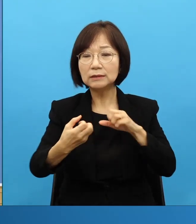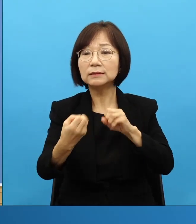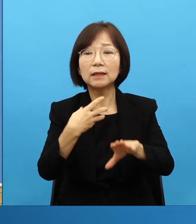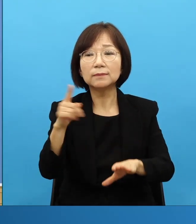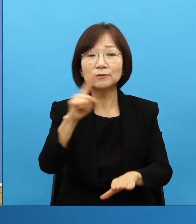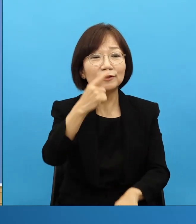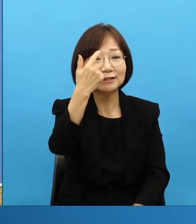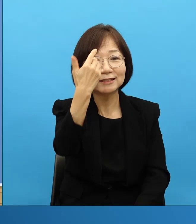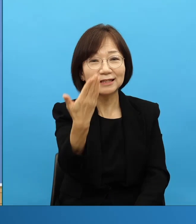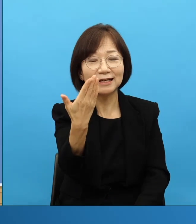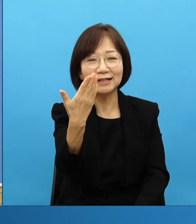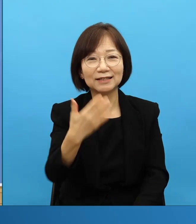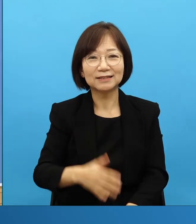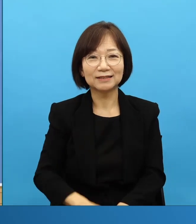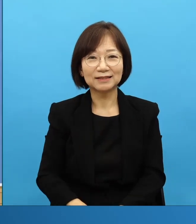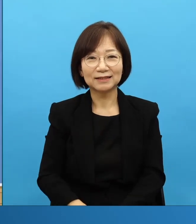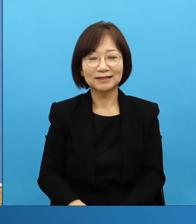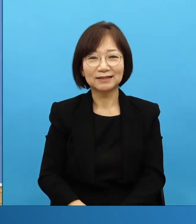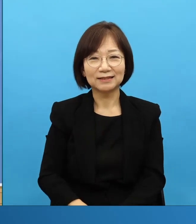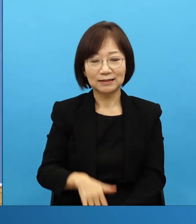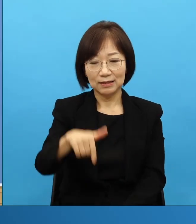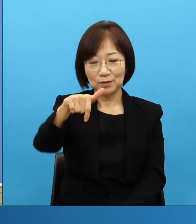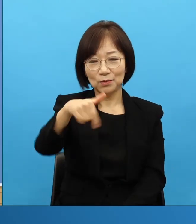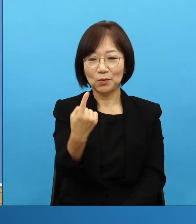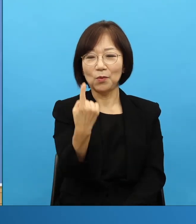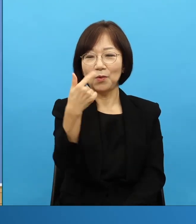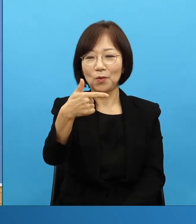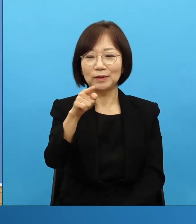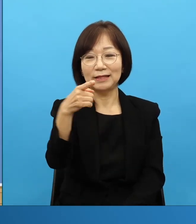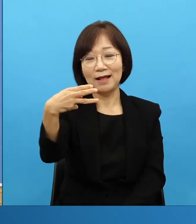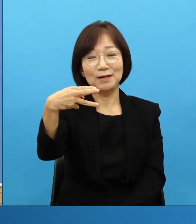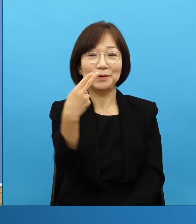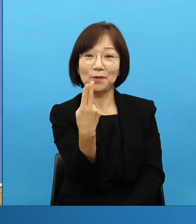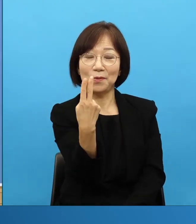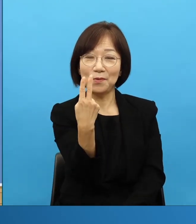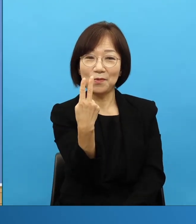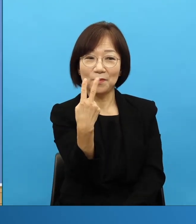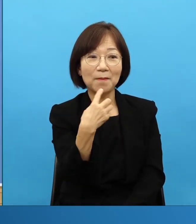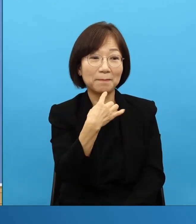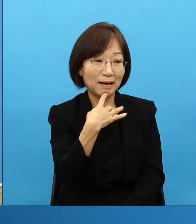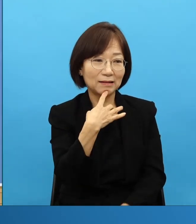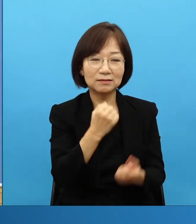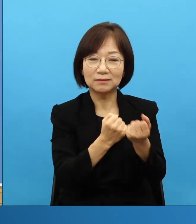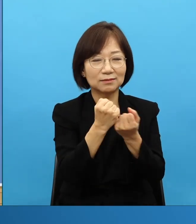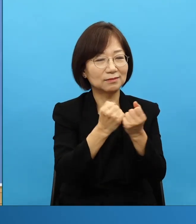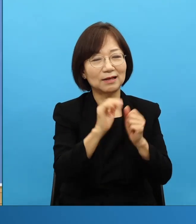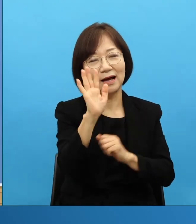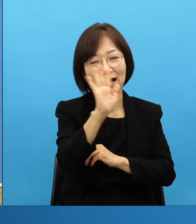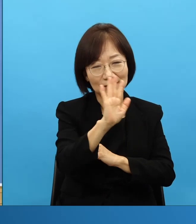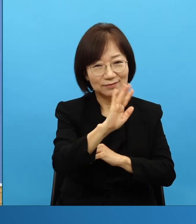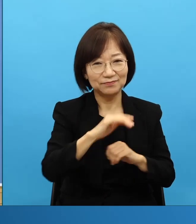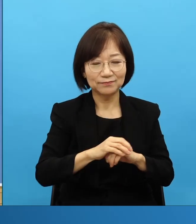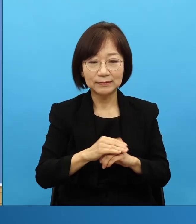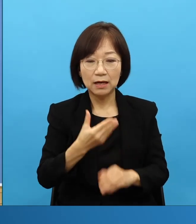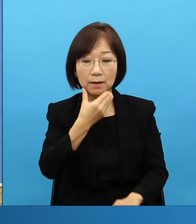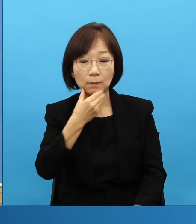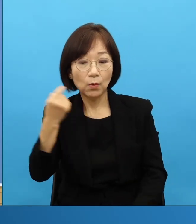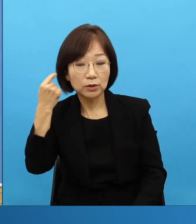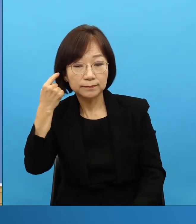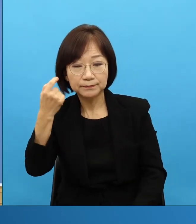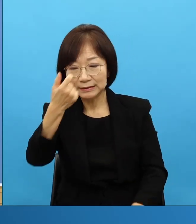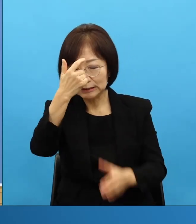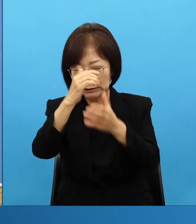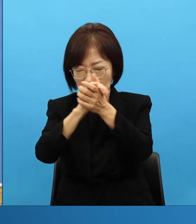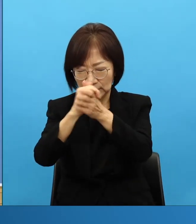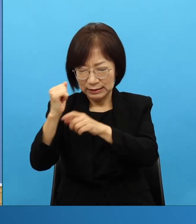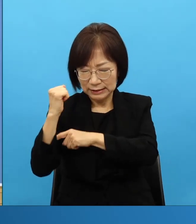관한 얘기만 나온 게 아닙니다. We don't just see words pertaining to Cornelius. 복음과 기도는 시공간을